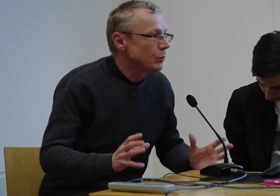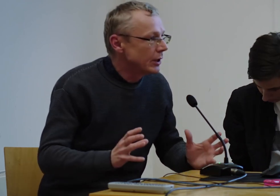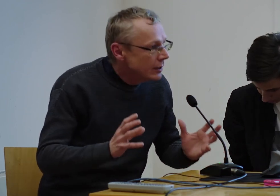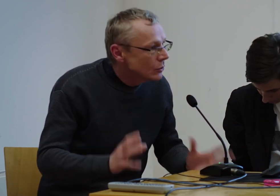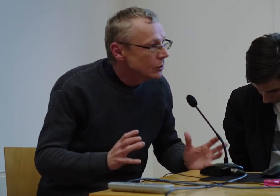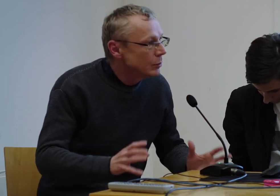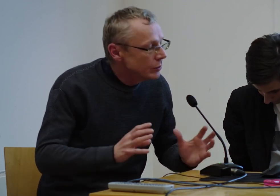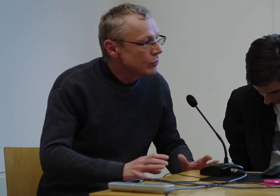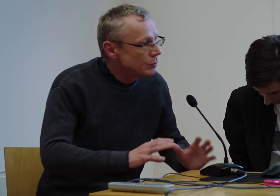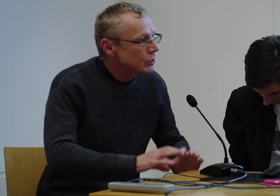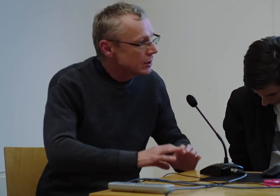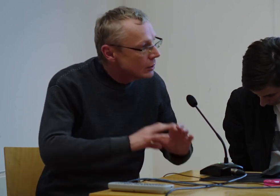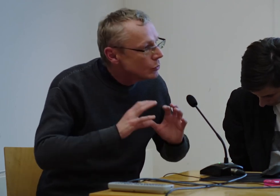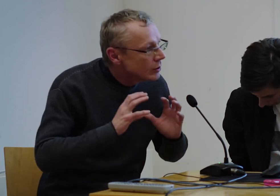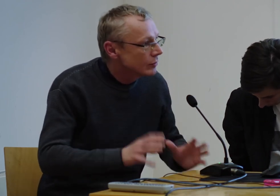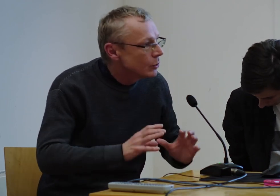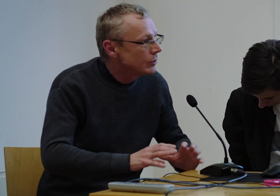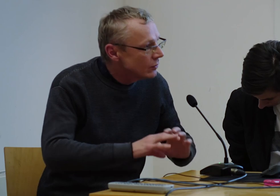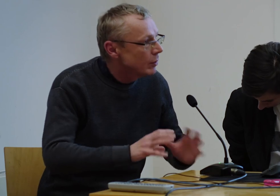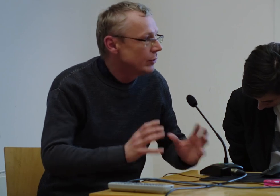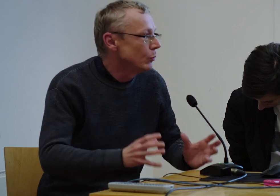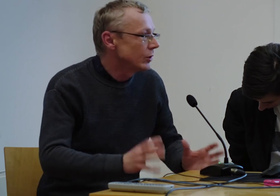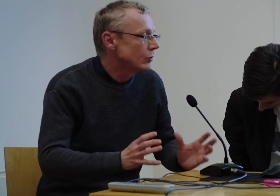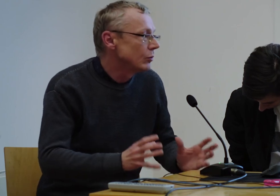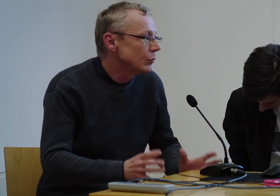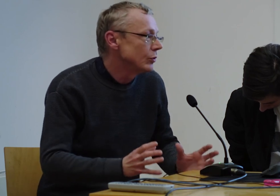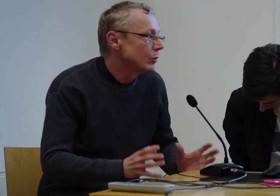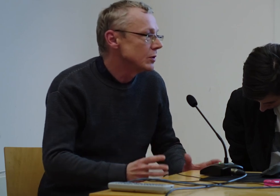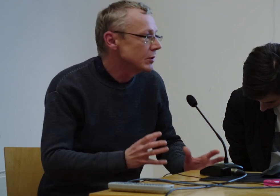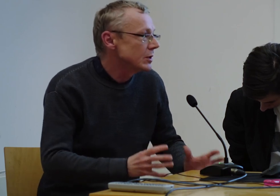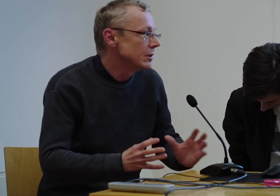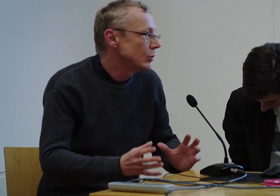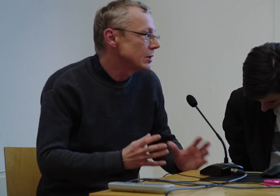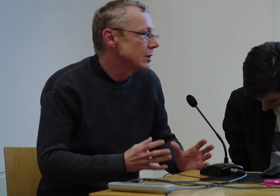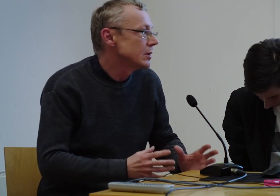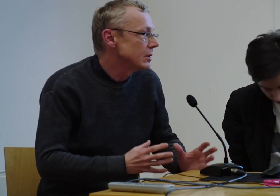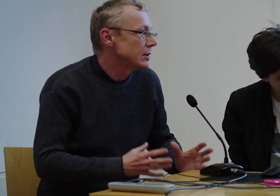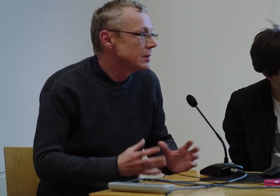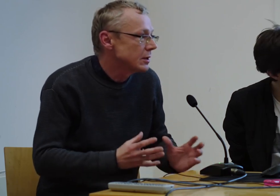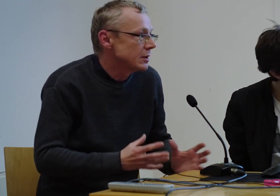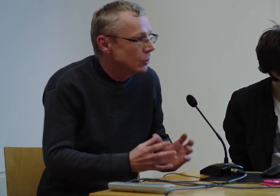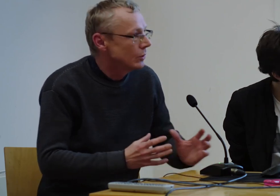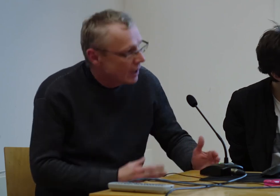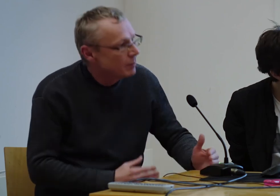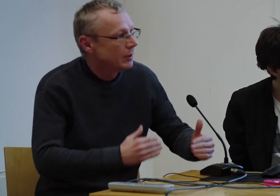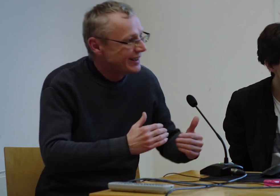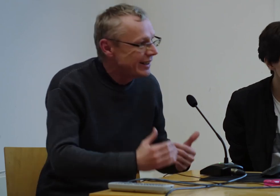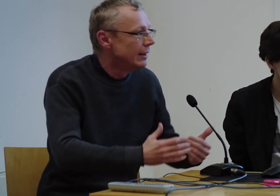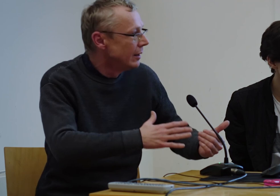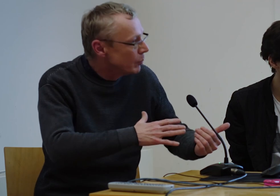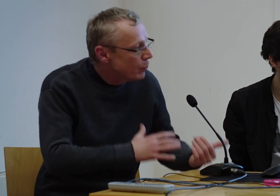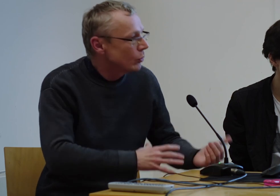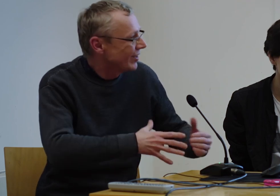vytvořit jakoby ghetto nebo vytvořit prostě nějakou tu jakoby sebevědomou exkludovanou situaci vlastně je otázka, jo, kam,